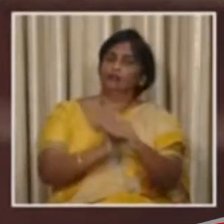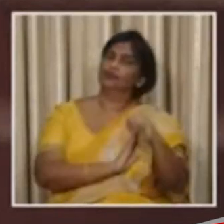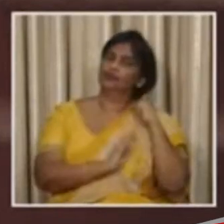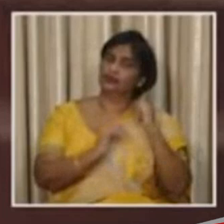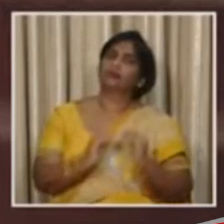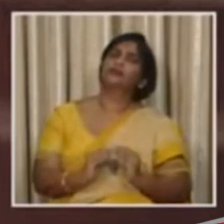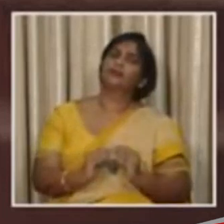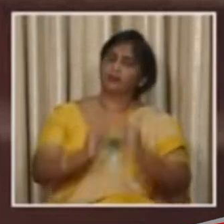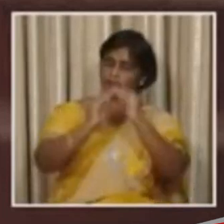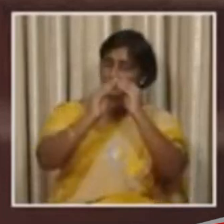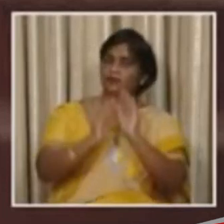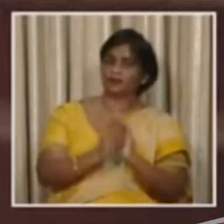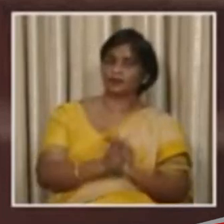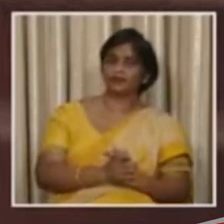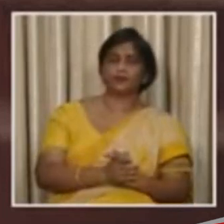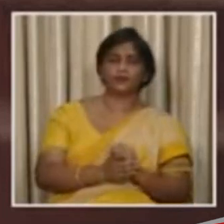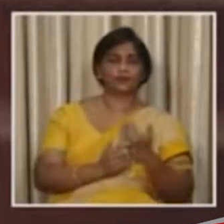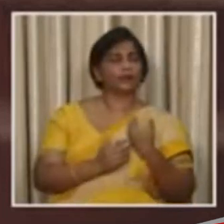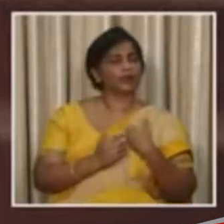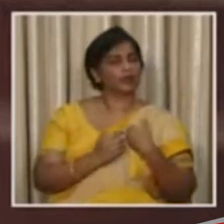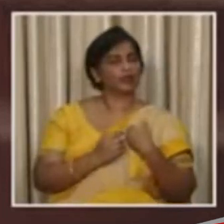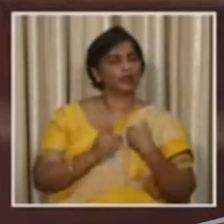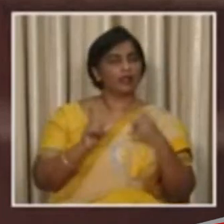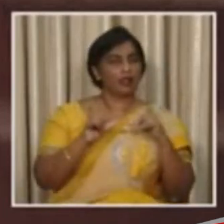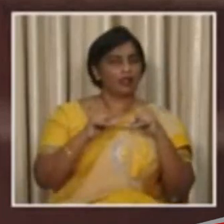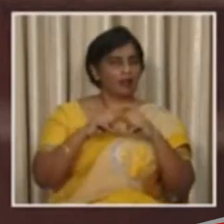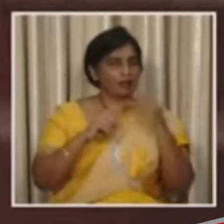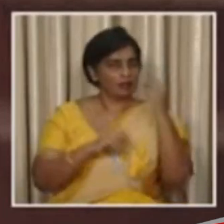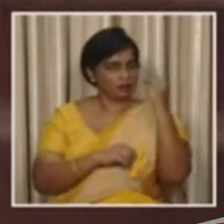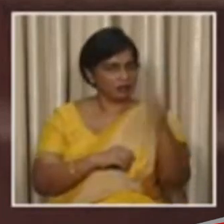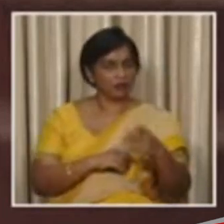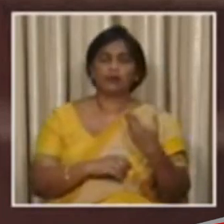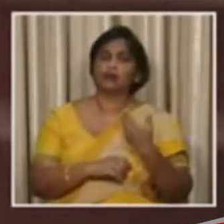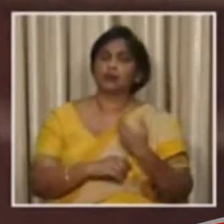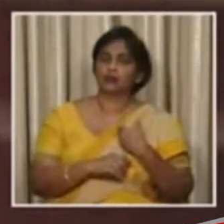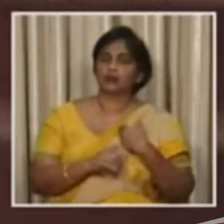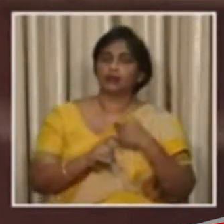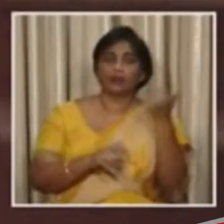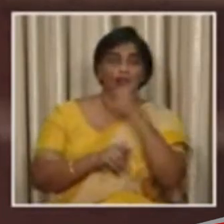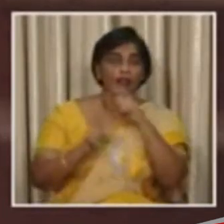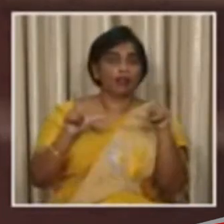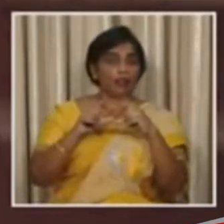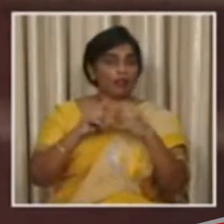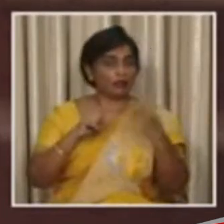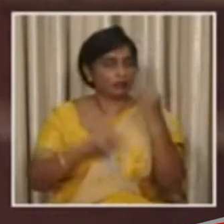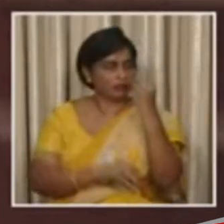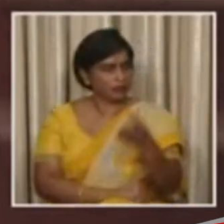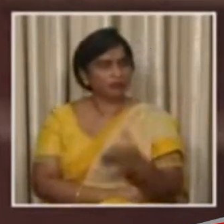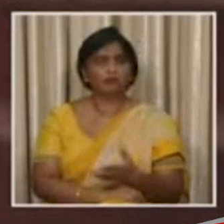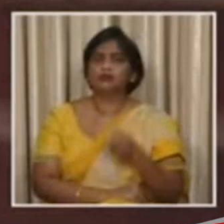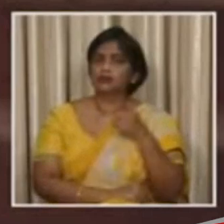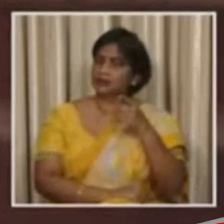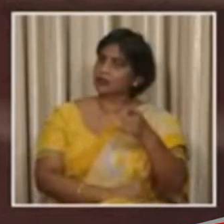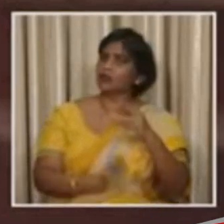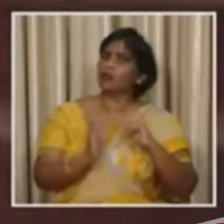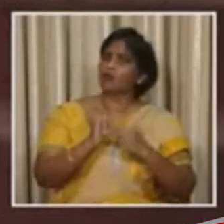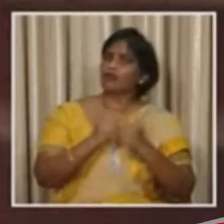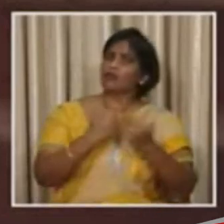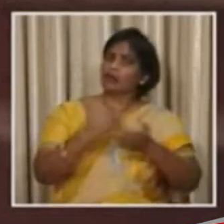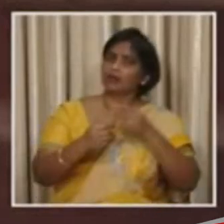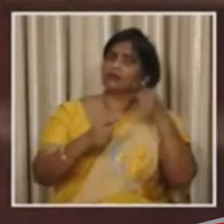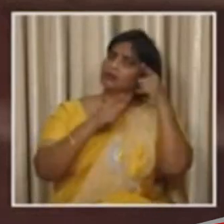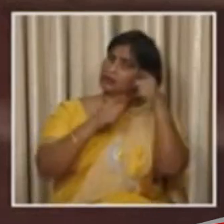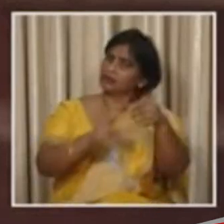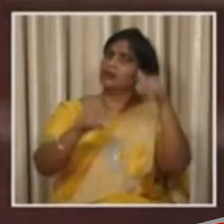මේ මේ මේ ඉන්ඩස්ට්‍රි එක. අපි ඒගොල්ලන්ට පර්මිට් දීලා තියෙනවා නම්, අපි ඒගොල්ලන්ට ලික ලයිසන් දීලා තියෙනවා නම්, ඒගොල්ලන්ට යාගේ ව්‍යාපෘති හදාගන්න ඕන.